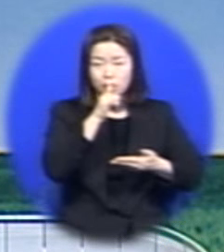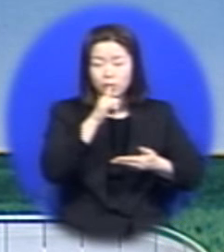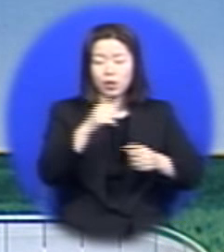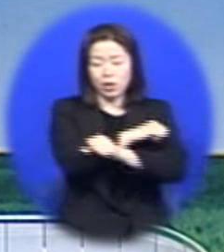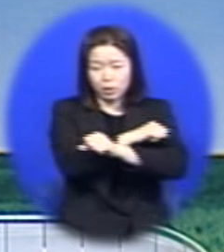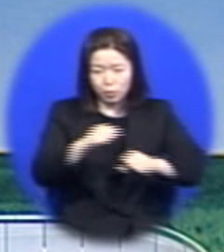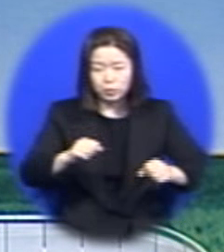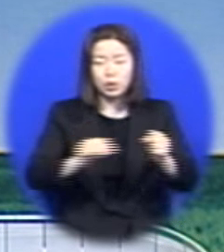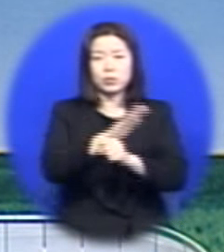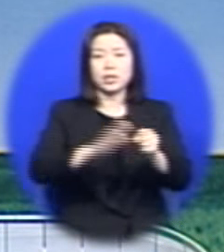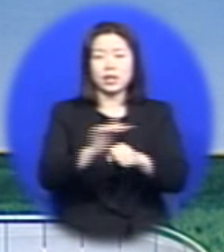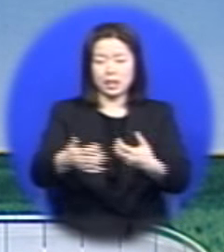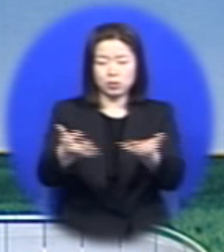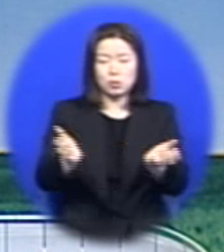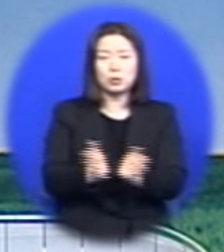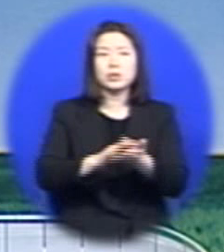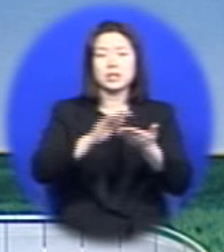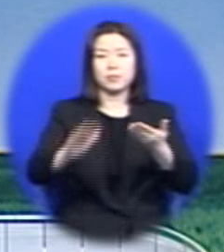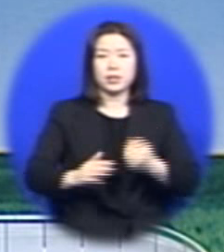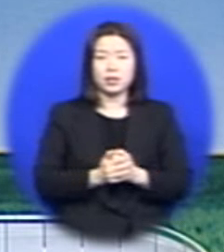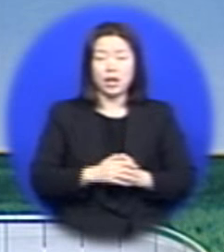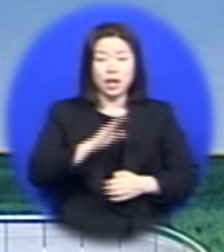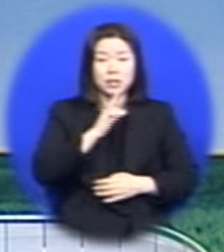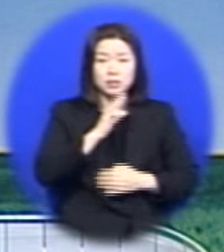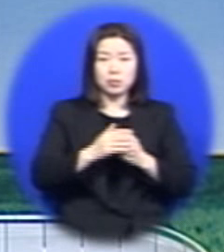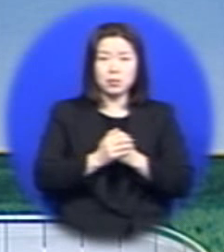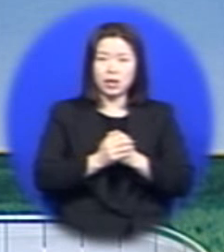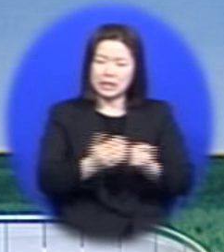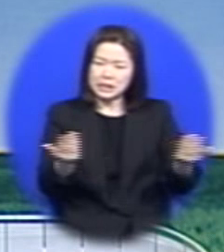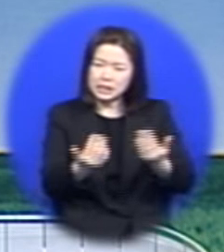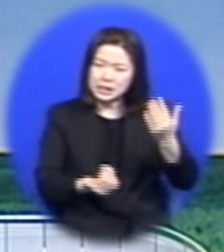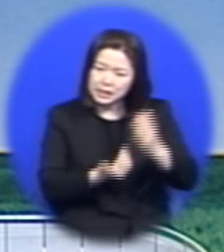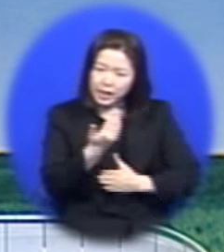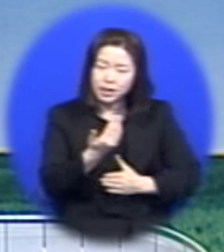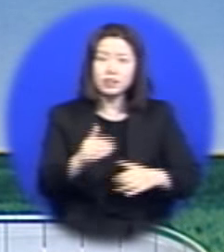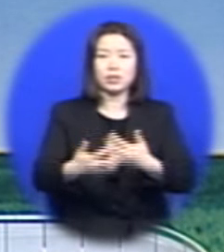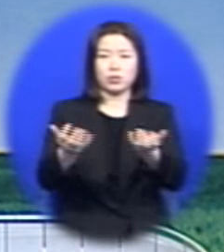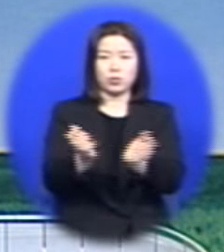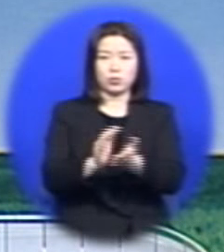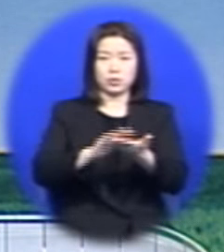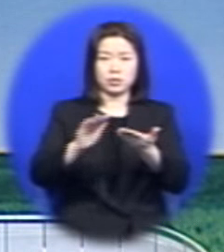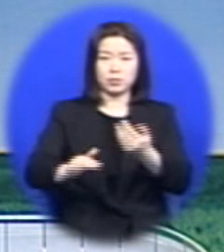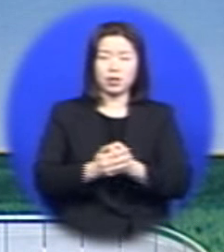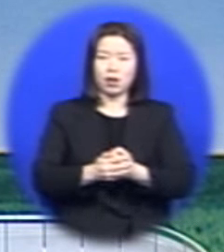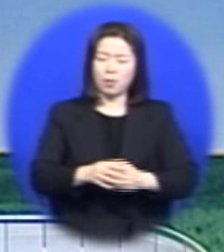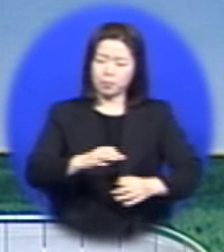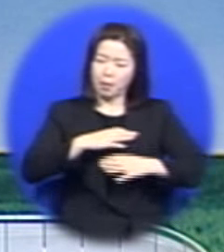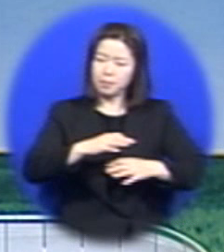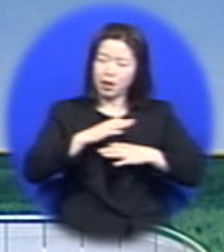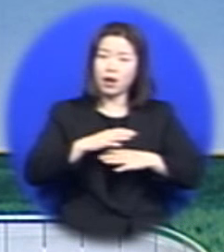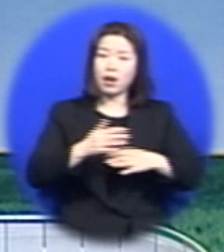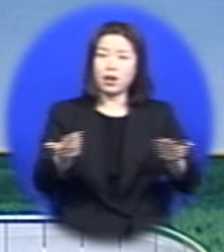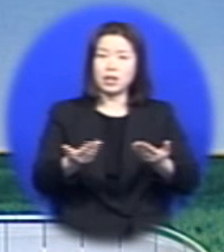용서하고 사랑하는 공동체예요. 정말 사건이 일어나는 공동체예요. 깜짝깜짝